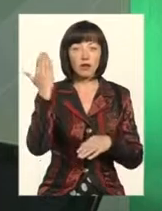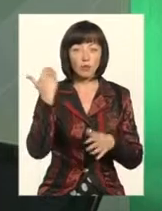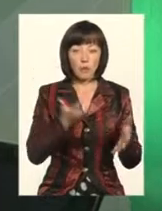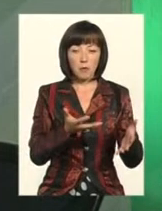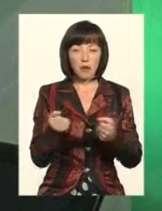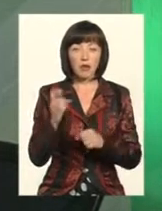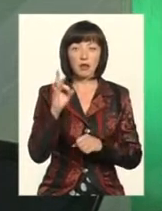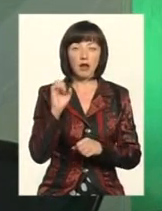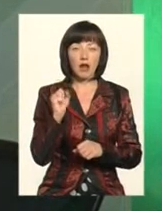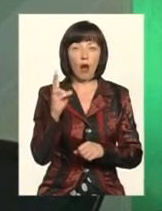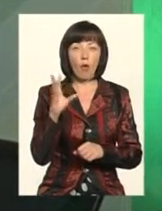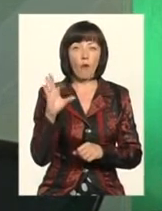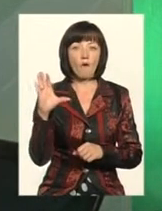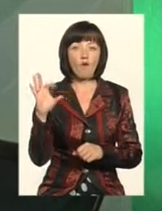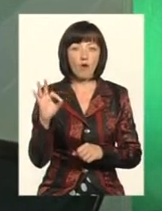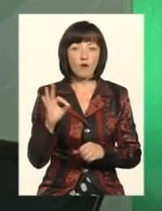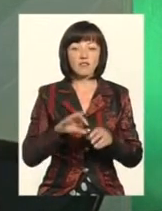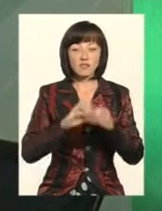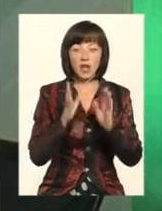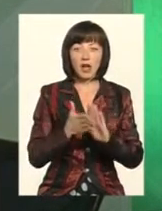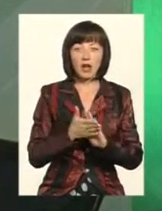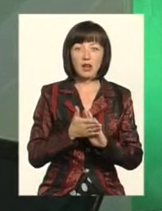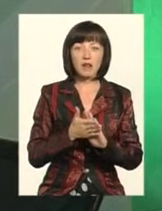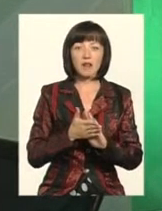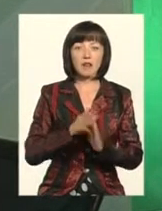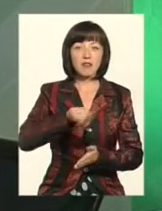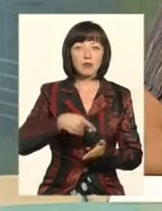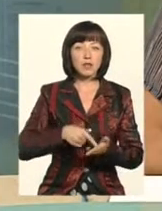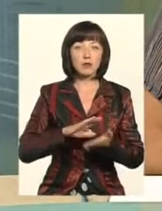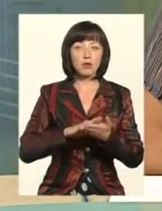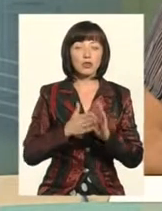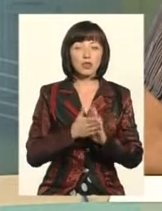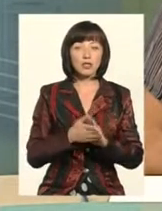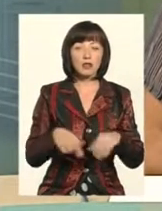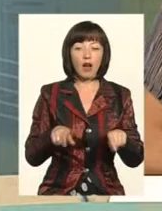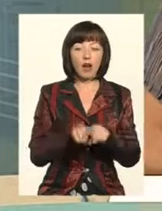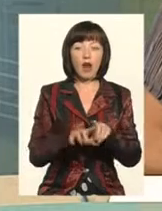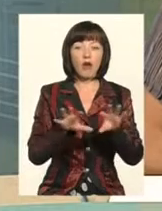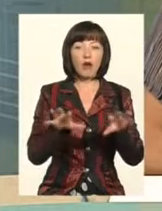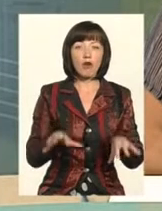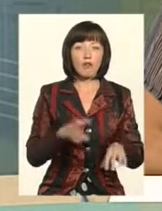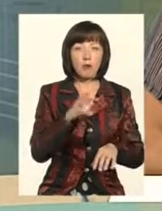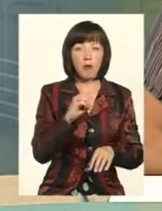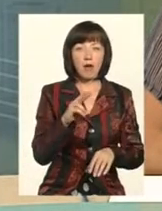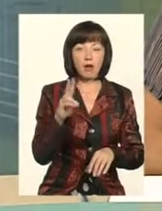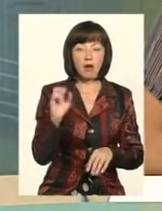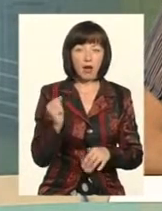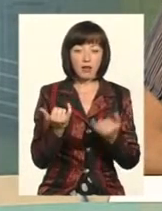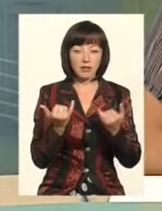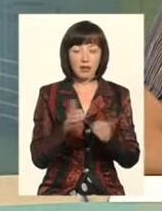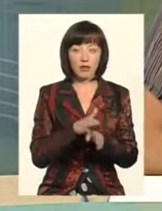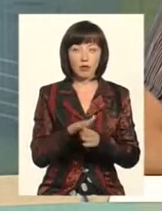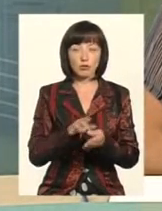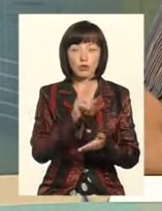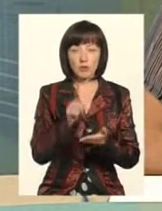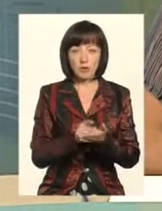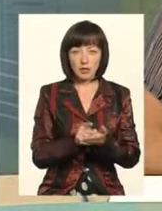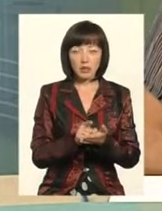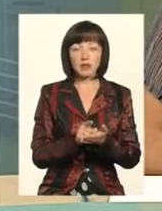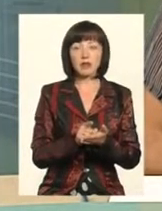Раково. Це в нас взагалі в місті позиція була міського голови Сергія Івановича Мельника, і зараз виконуючий обов'язки міського